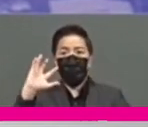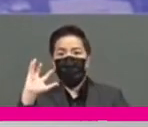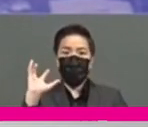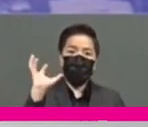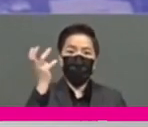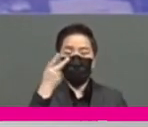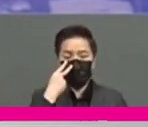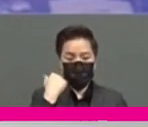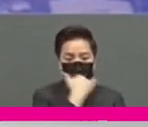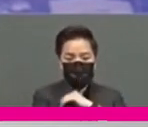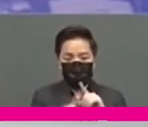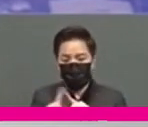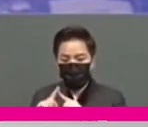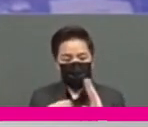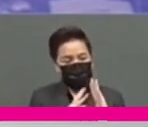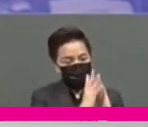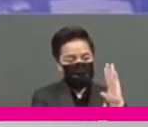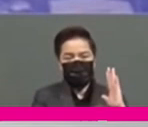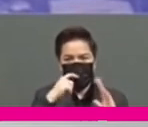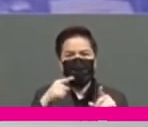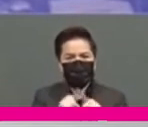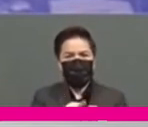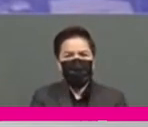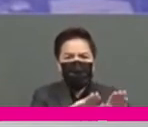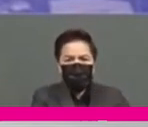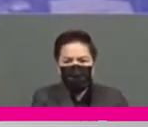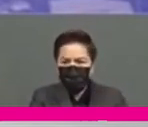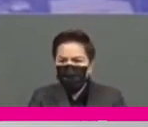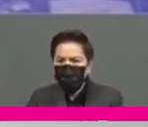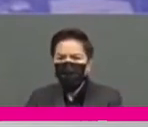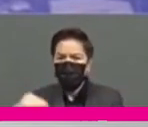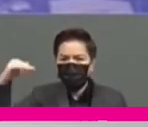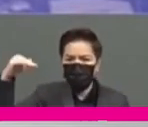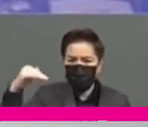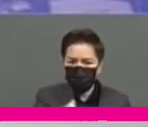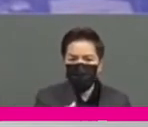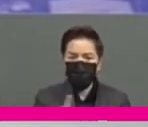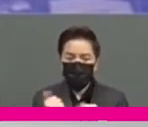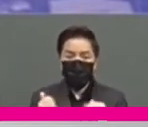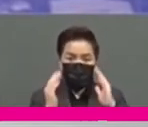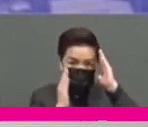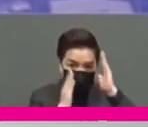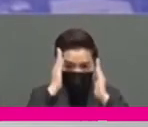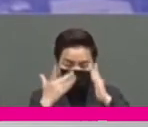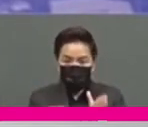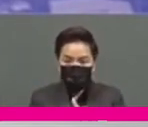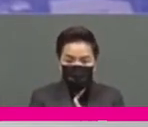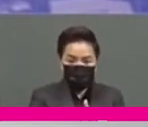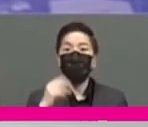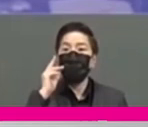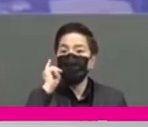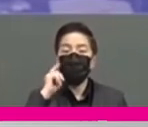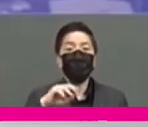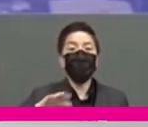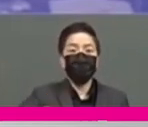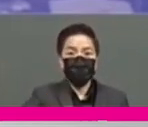ว่ายังไม่ได้กำหนดวันเปิดกทม.แซนด์บ็อกซ์เพราะต้องมีจำนวนคนกรุงเทพได้รับวัคซีนเข็ม2เกิน70%และทิศทางการติดเชื้อรายวันต้องลดลงอย่